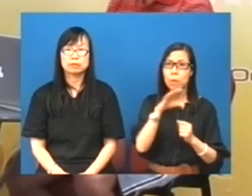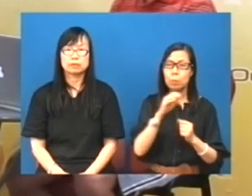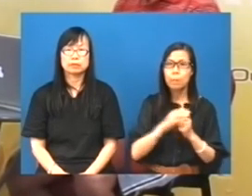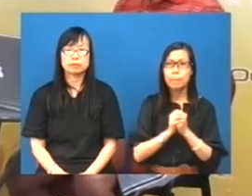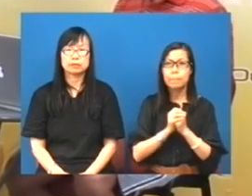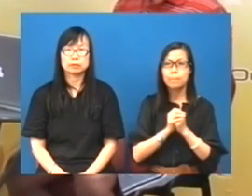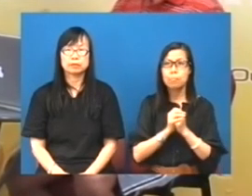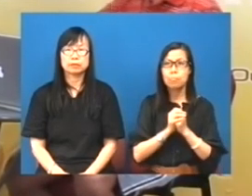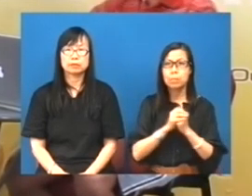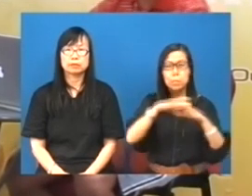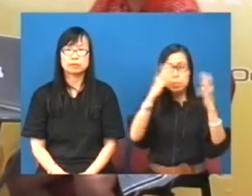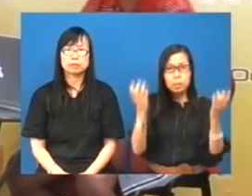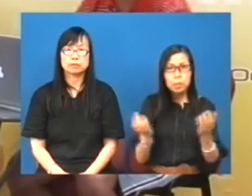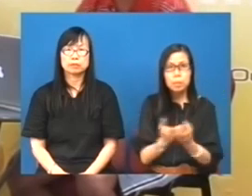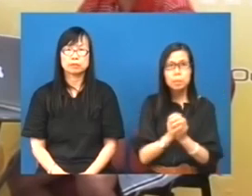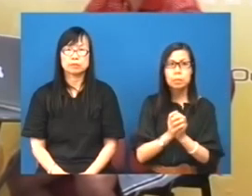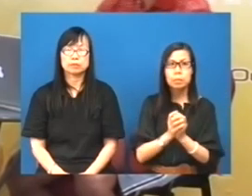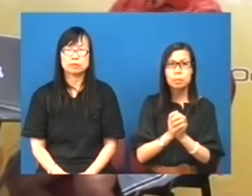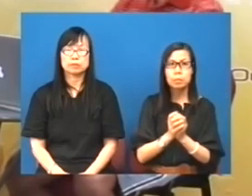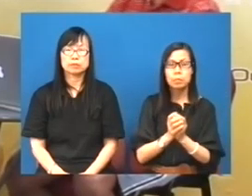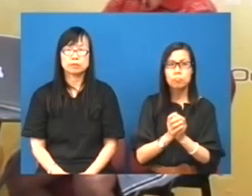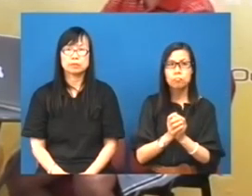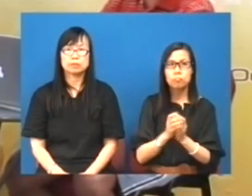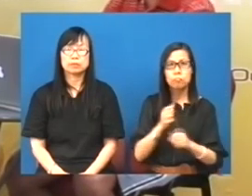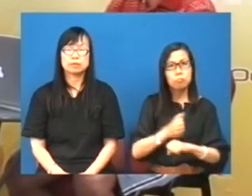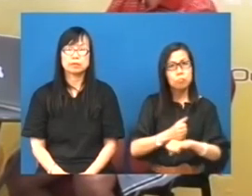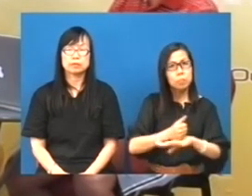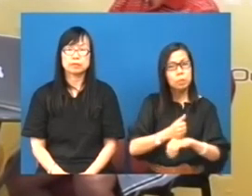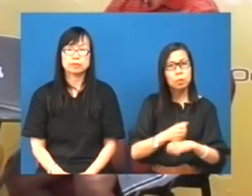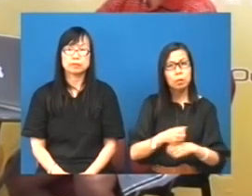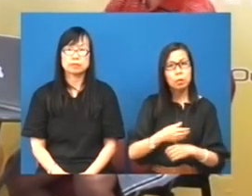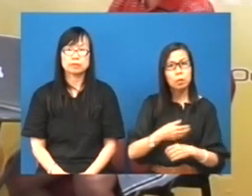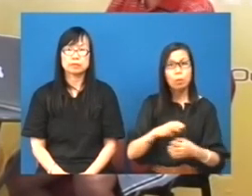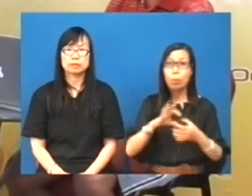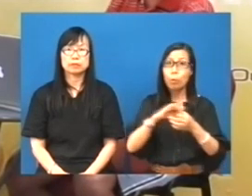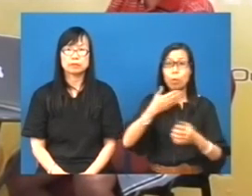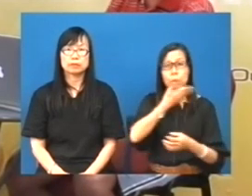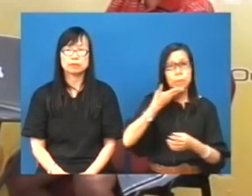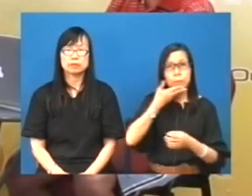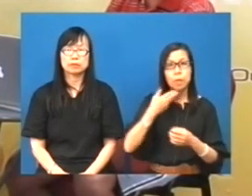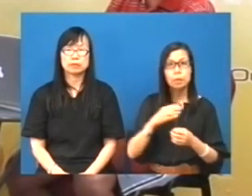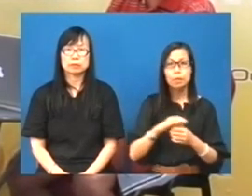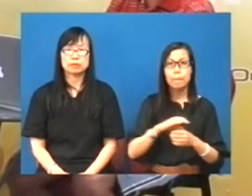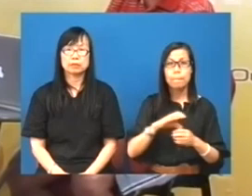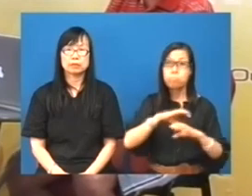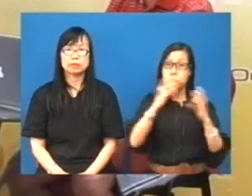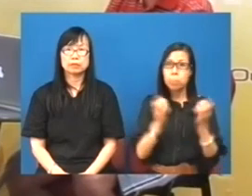整件事件來說基本上就是關青聯去到動這個法輪功但